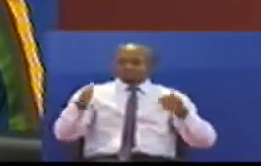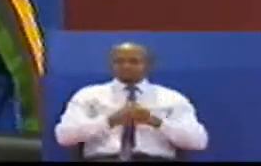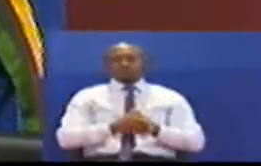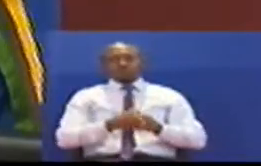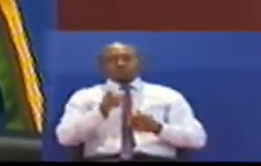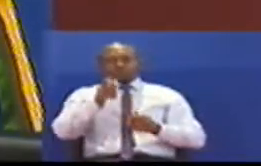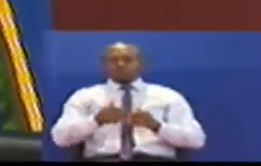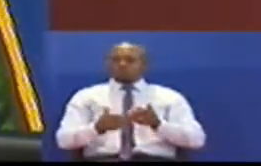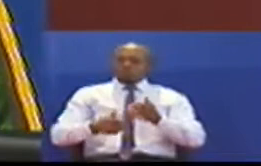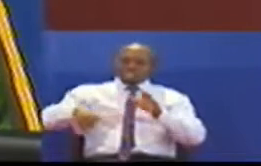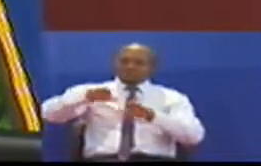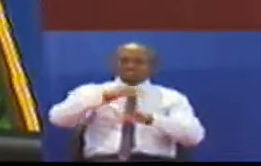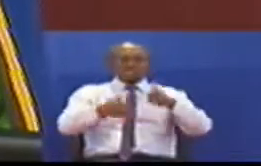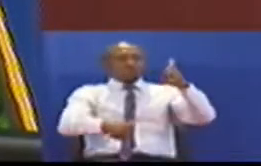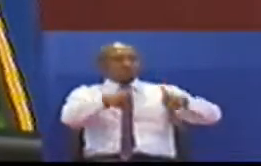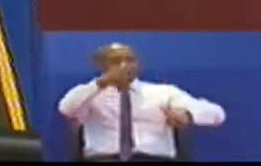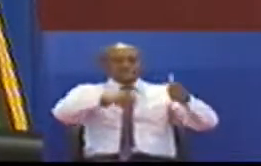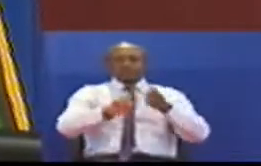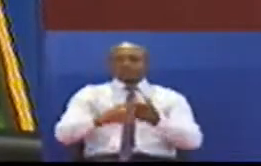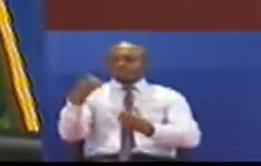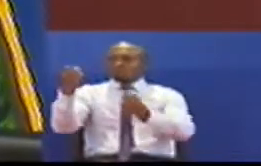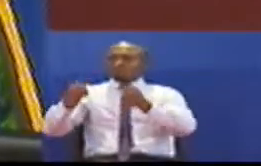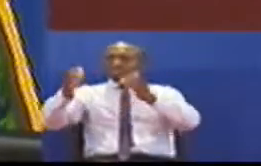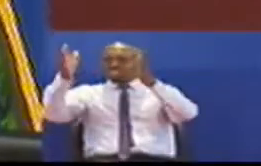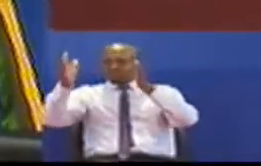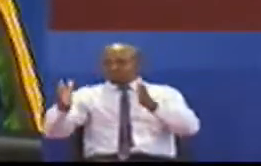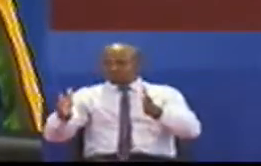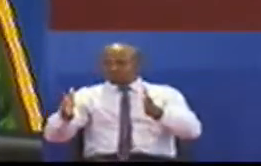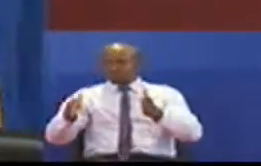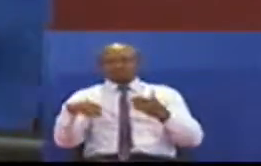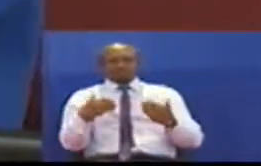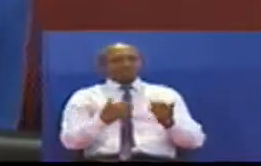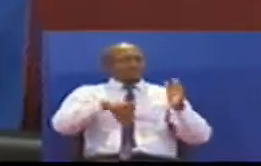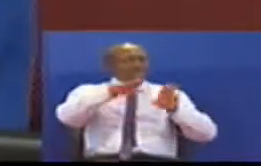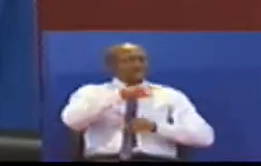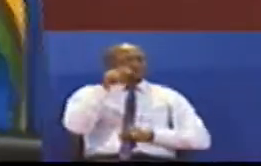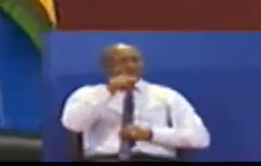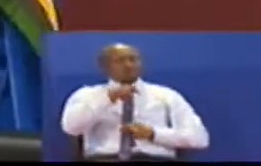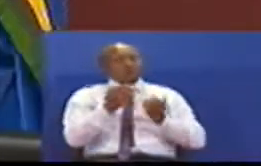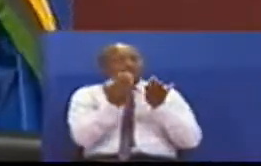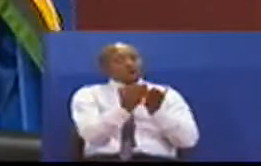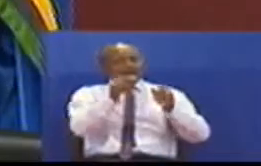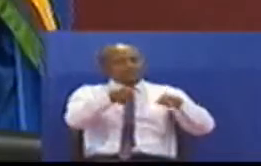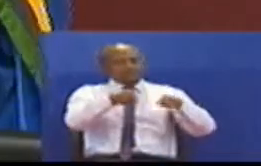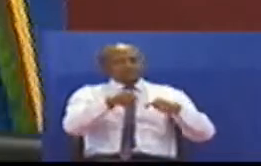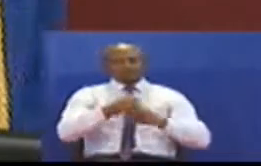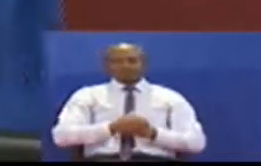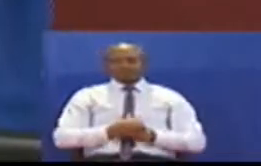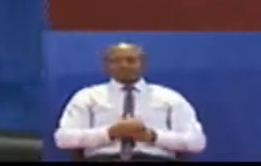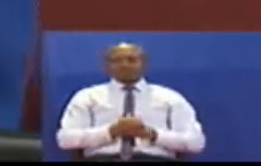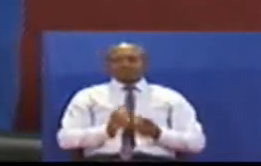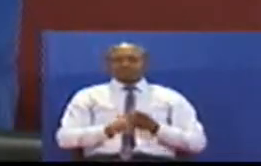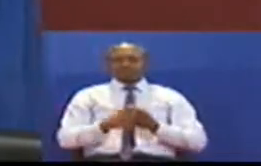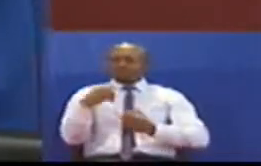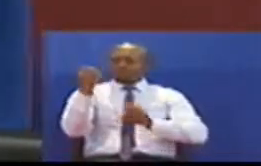wagombee wenye viti na mkurugenzi mkuu. Akaomba mwenyekiti huyu wa huko leo na